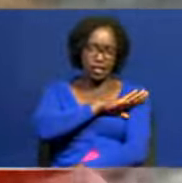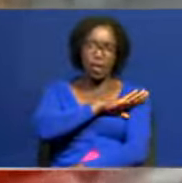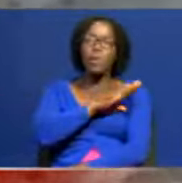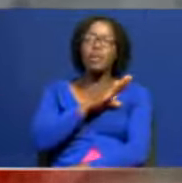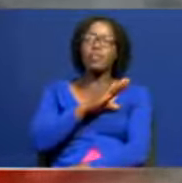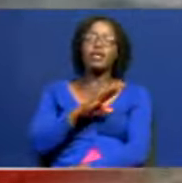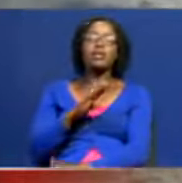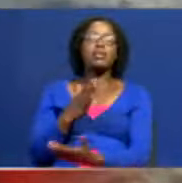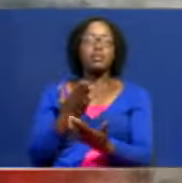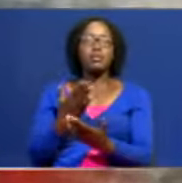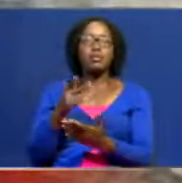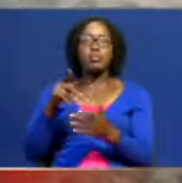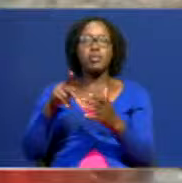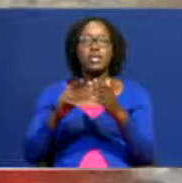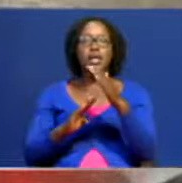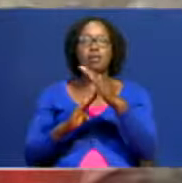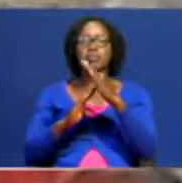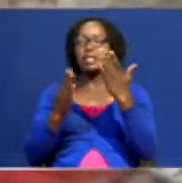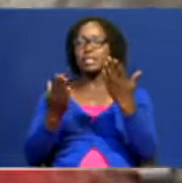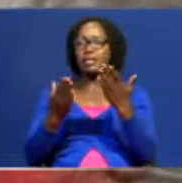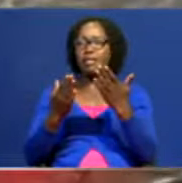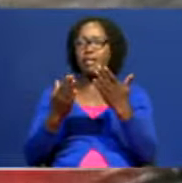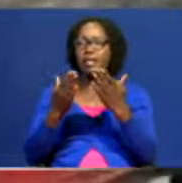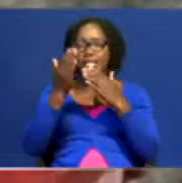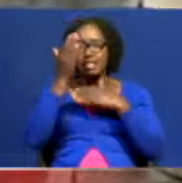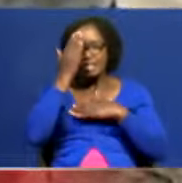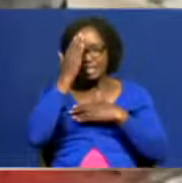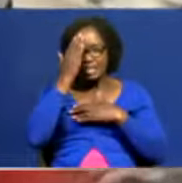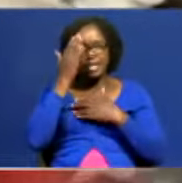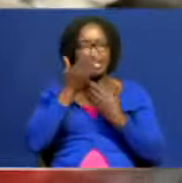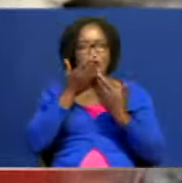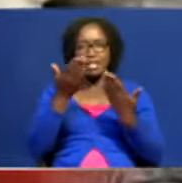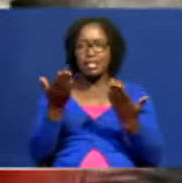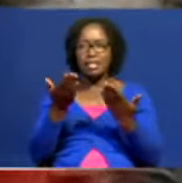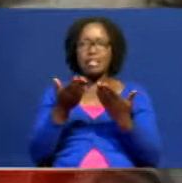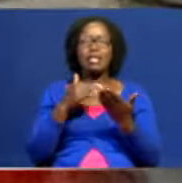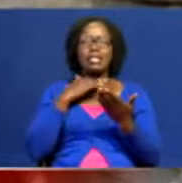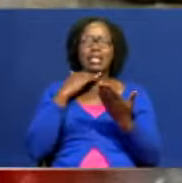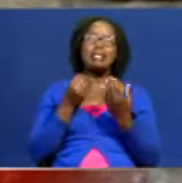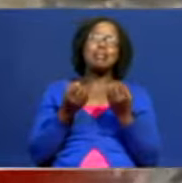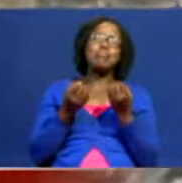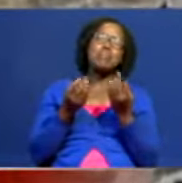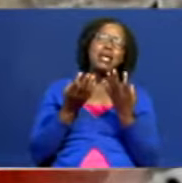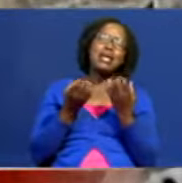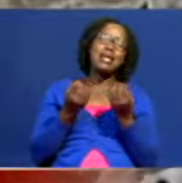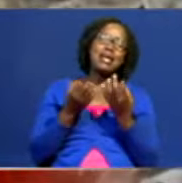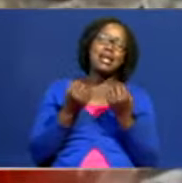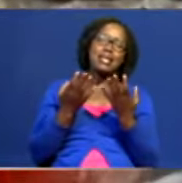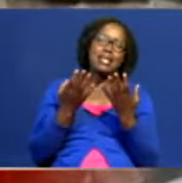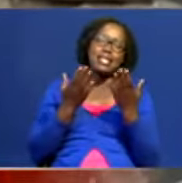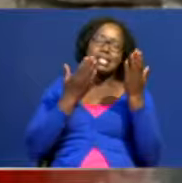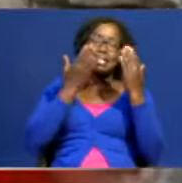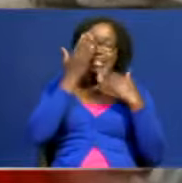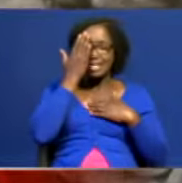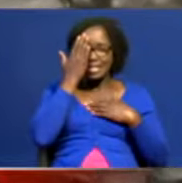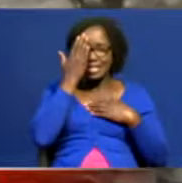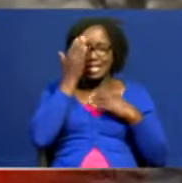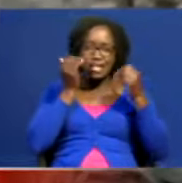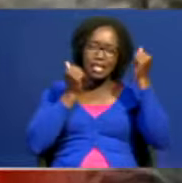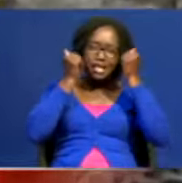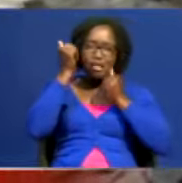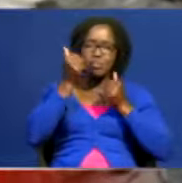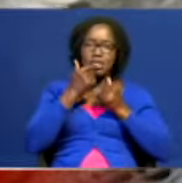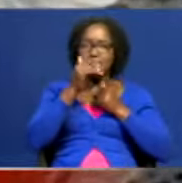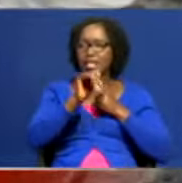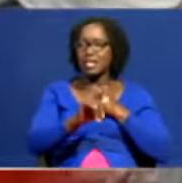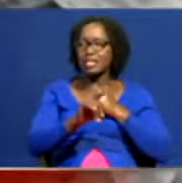Netanyahu jana alisema kuwa vita hivyo vimeisababishia nchi hiyo maafa makubwa. Jeshi la Israel lilithibitisha kuwa wanajeshi